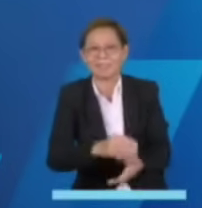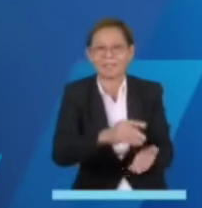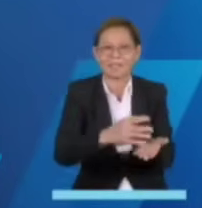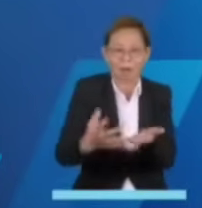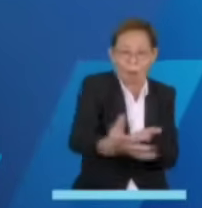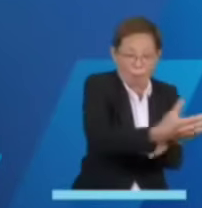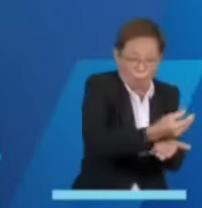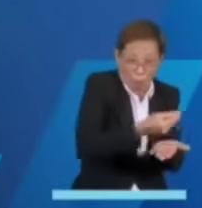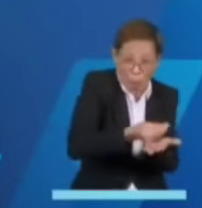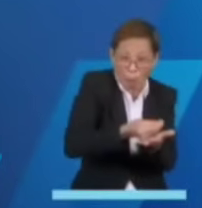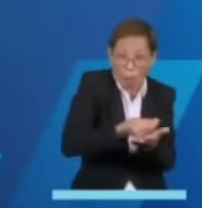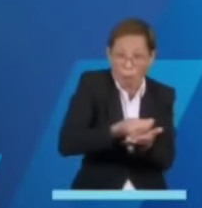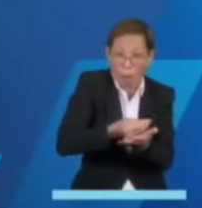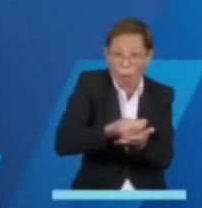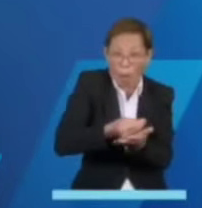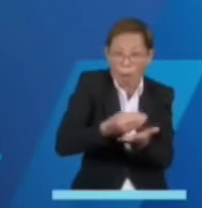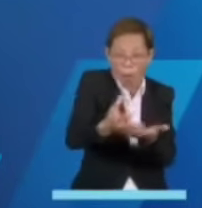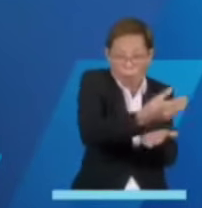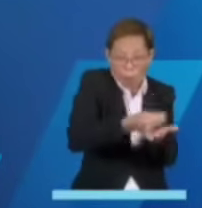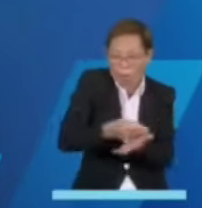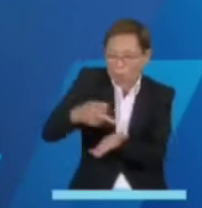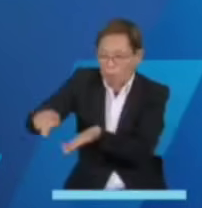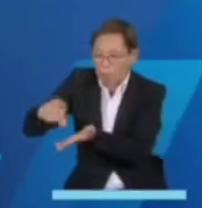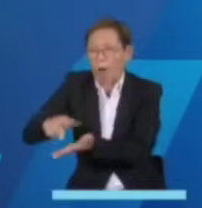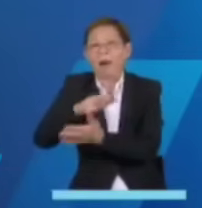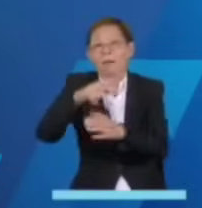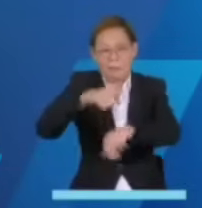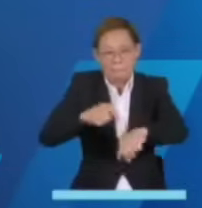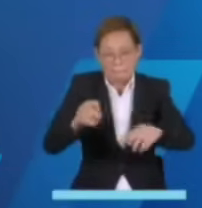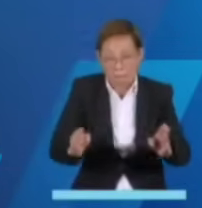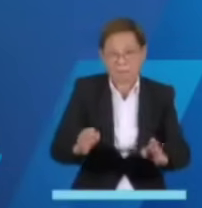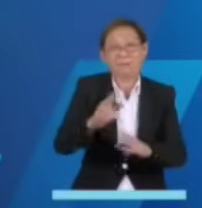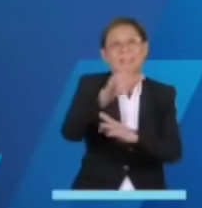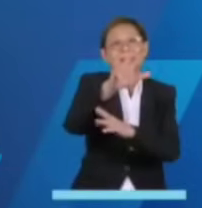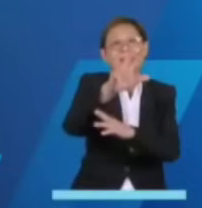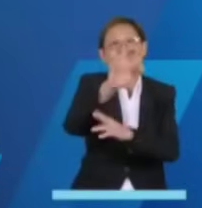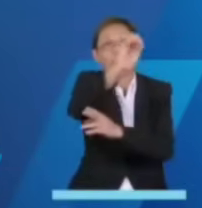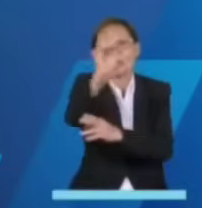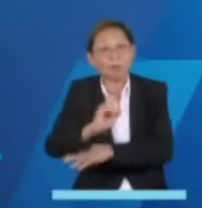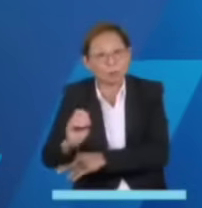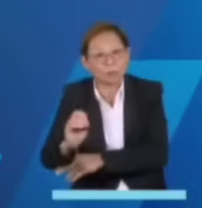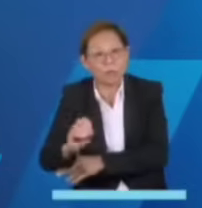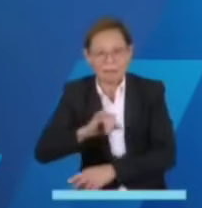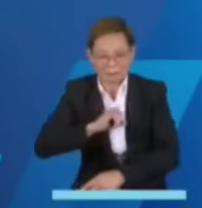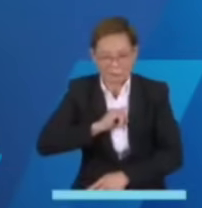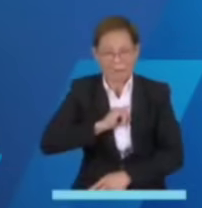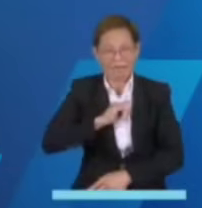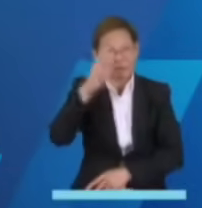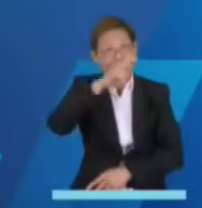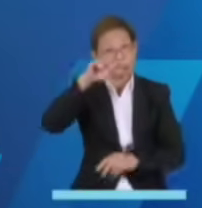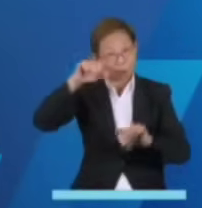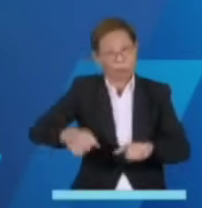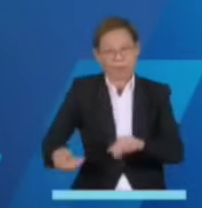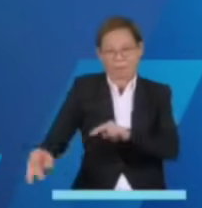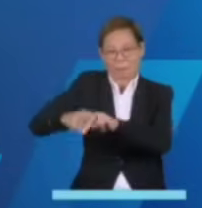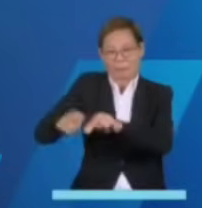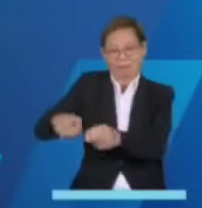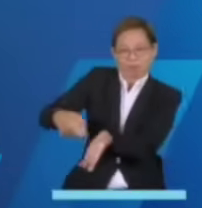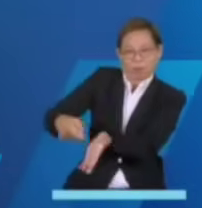fiskal 3% dalam jangka masa sederhana. Saya dan kerajaan boleh tambah